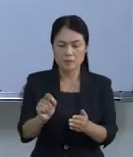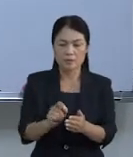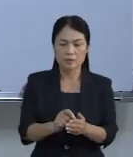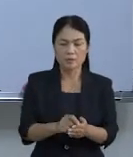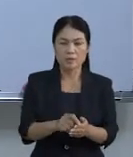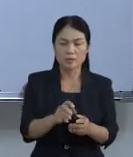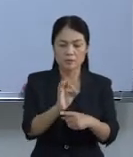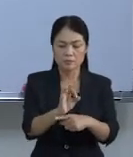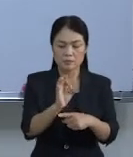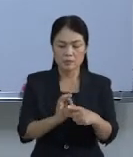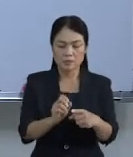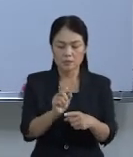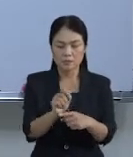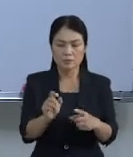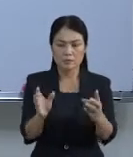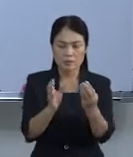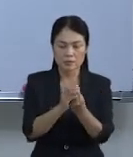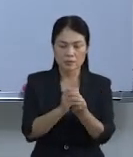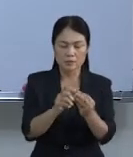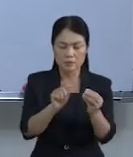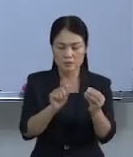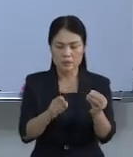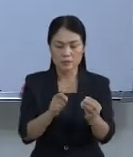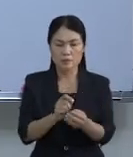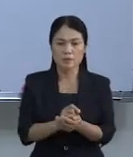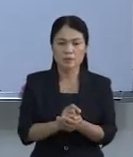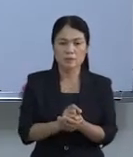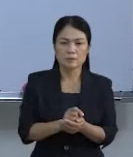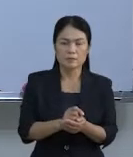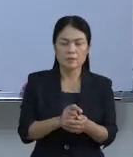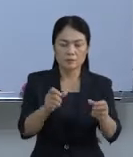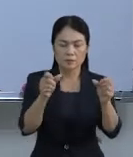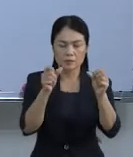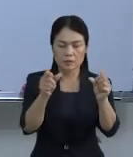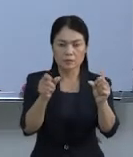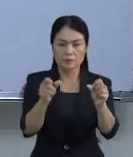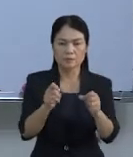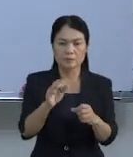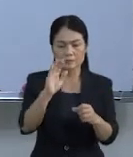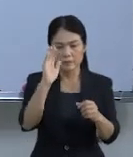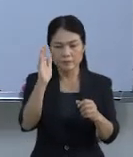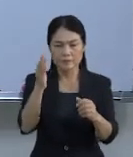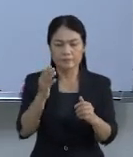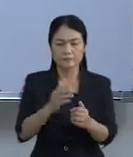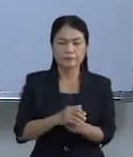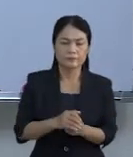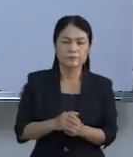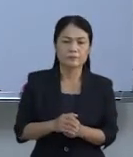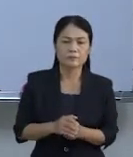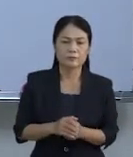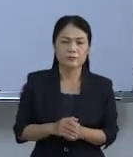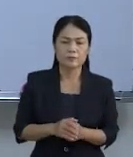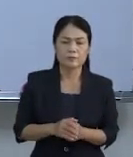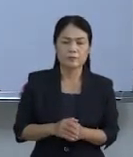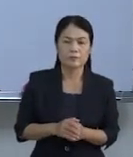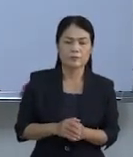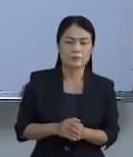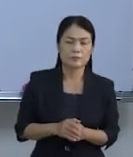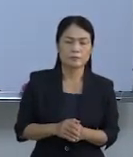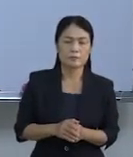chia bọc hiếp nắng sợi xế chia chúng luôn tu tập hiện bởi cụ bật rụp nó còn nát và hãy chăm bơi cụ chỗ